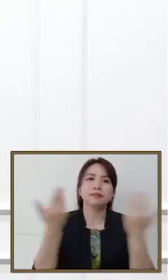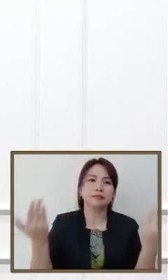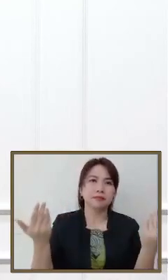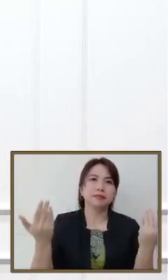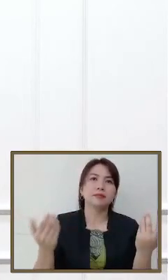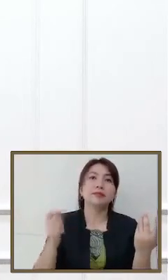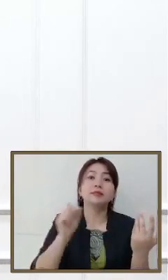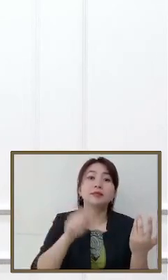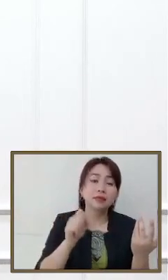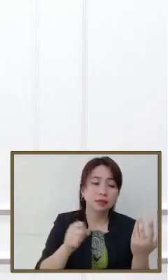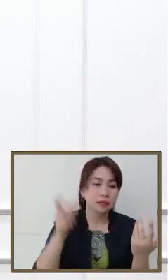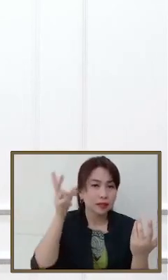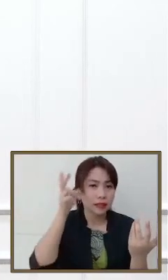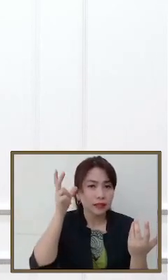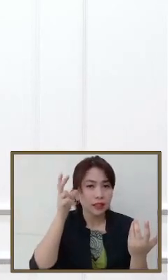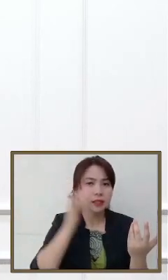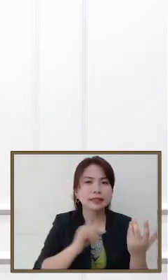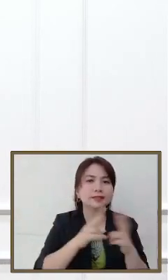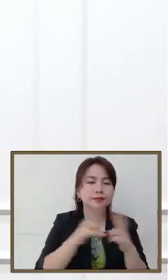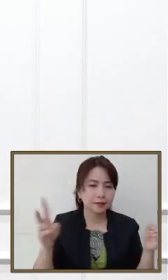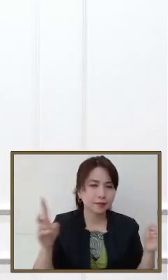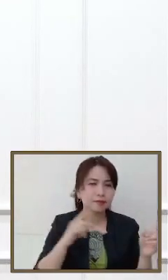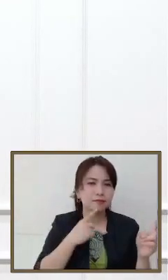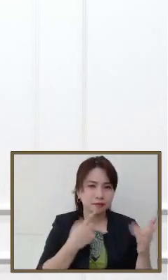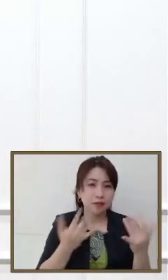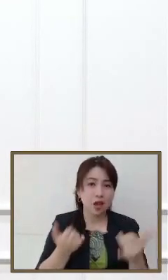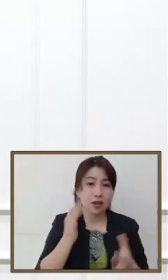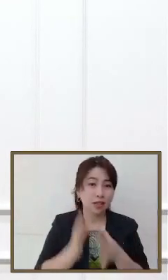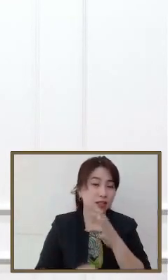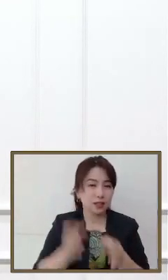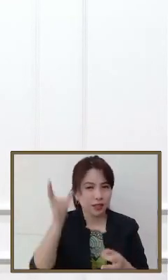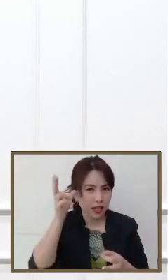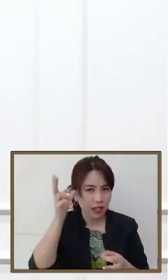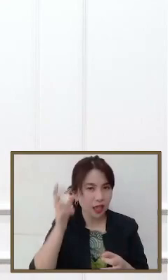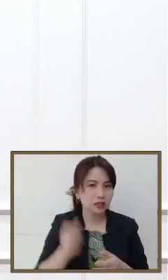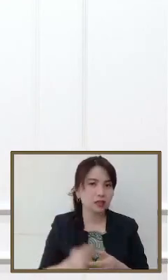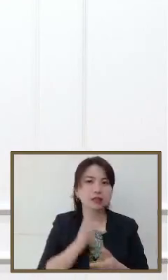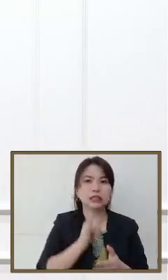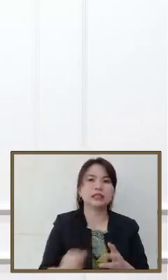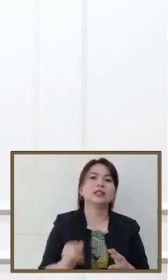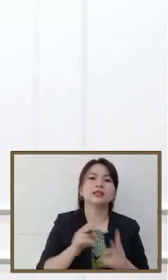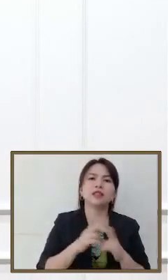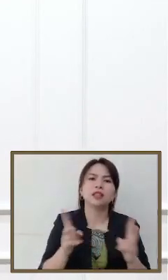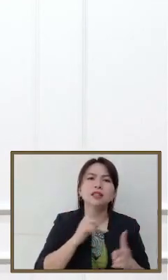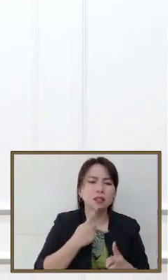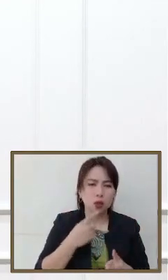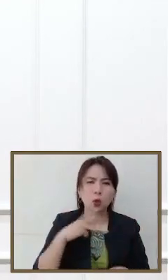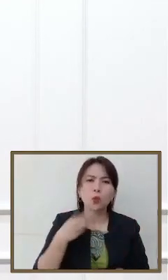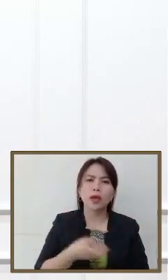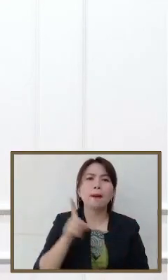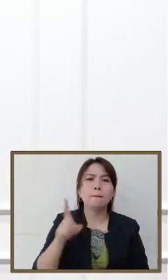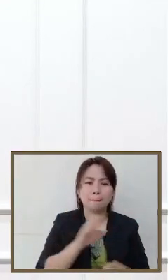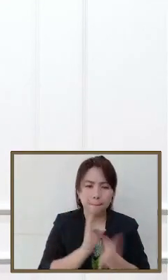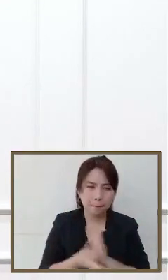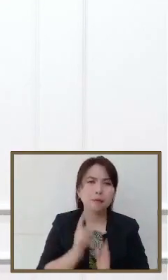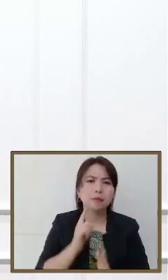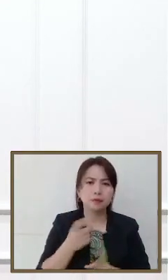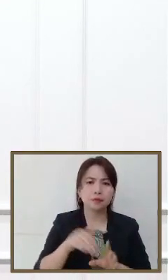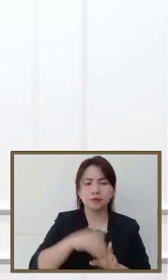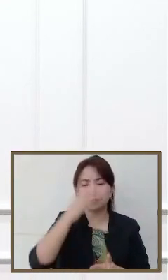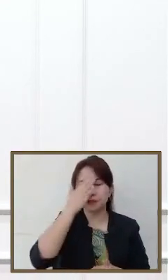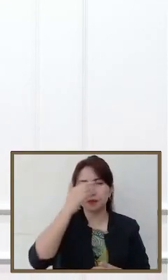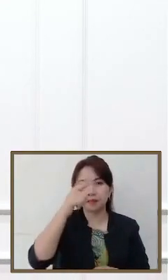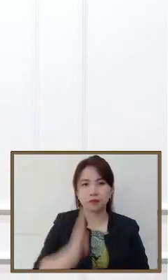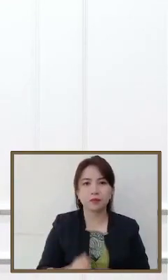diyablo kaya mga kapatid kung seryoso ang diyablo dapat nating seryosohin din ang pagkakakilala natin sa Diyos kung